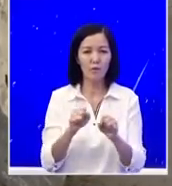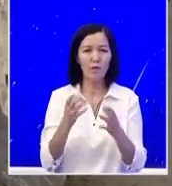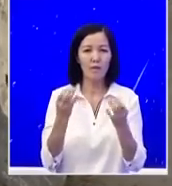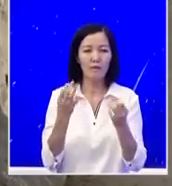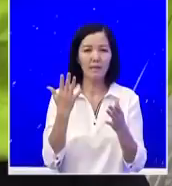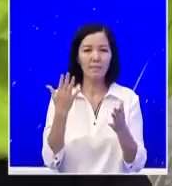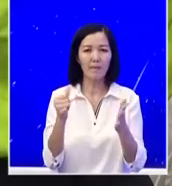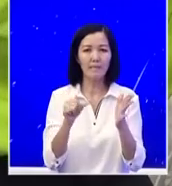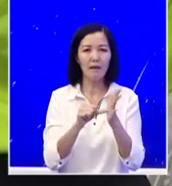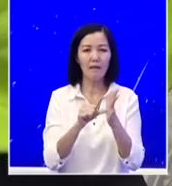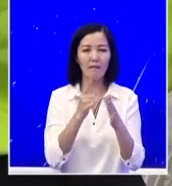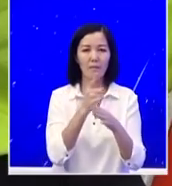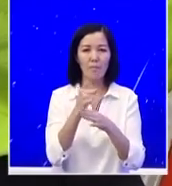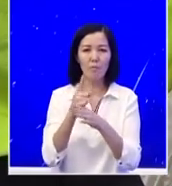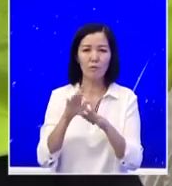тағы 5-6 пост